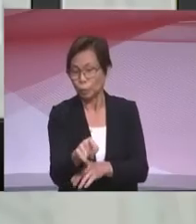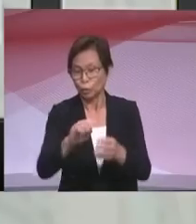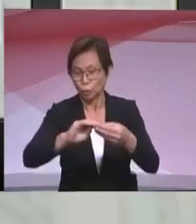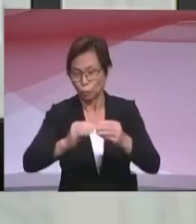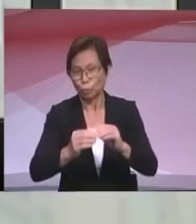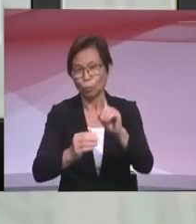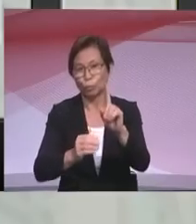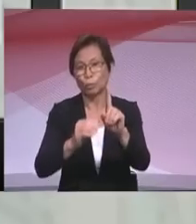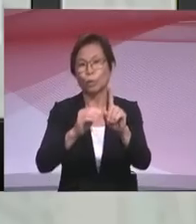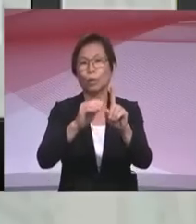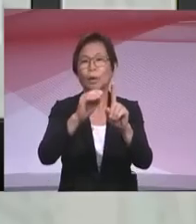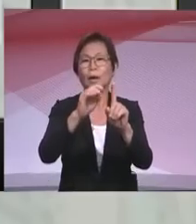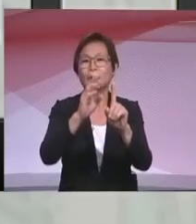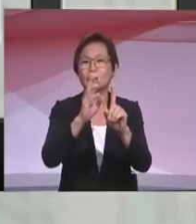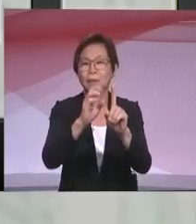nombor